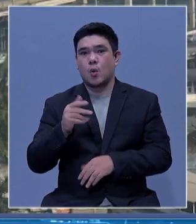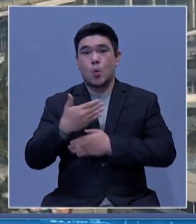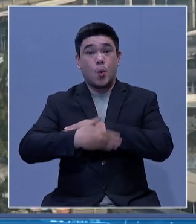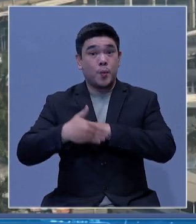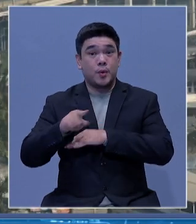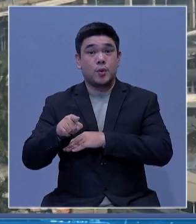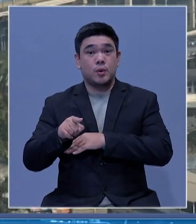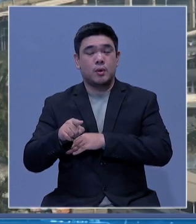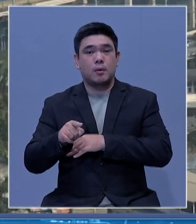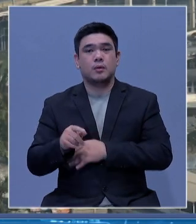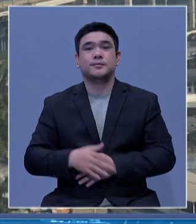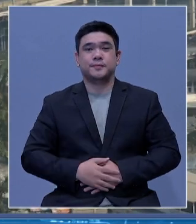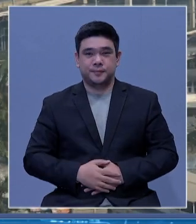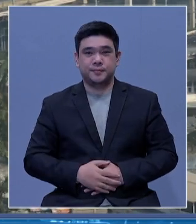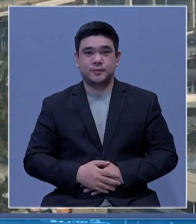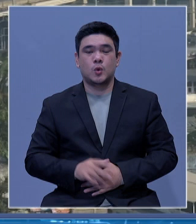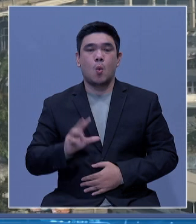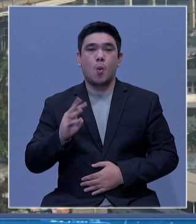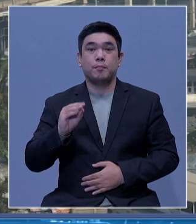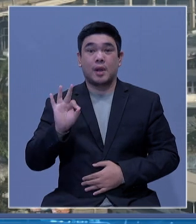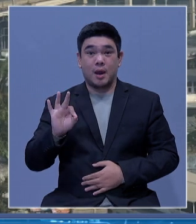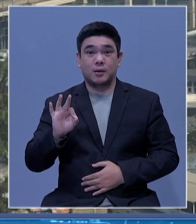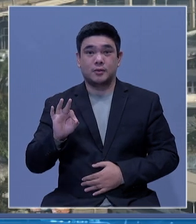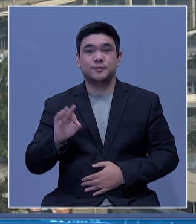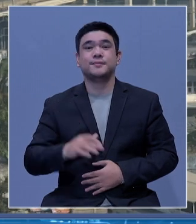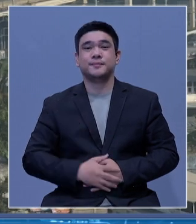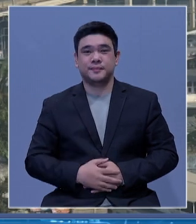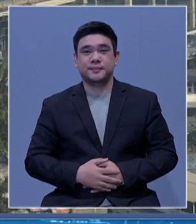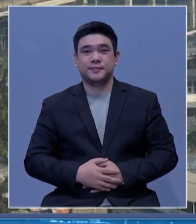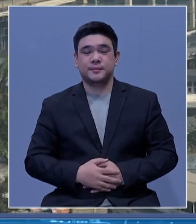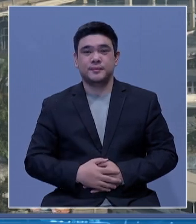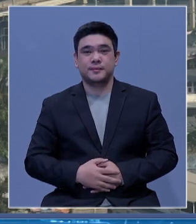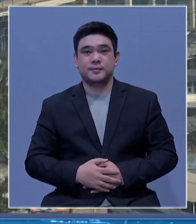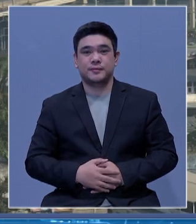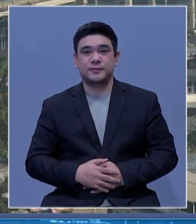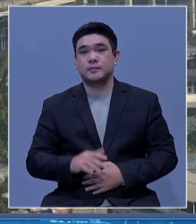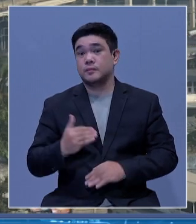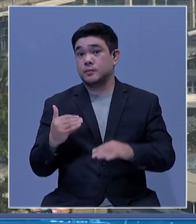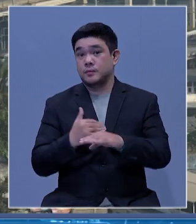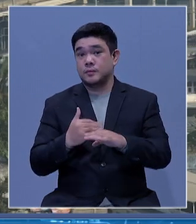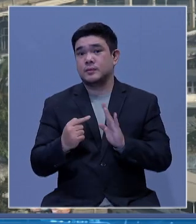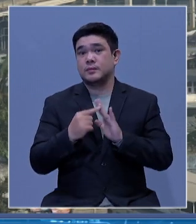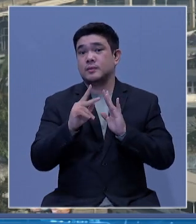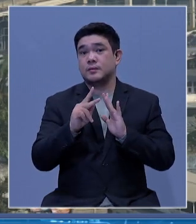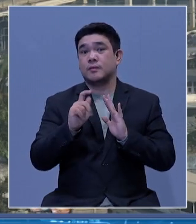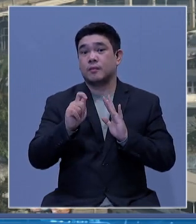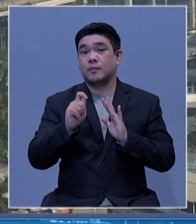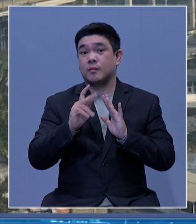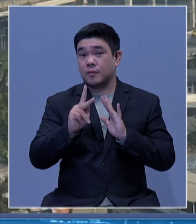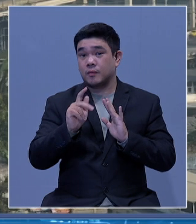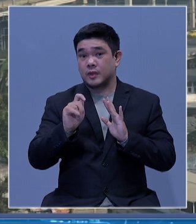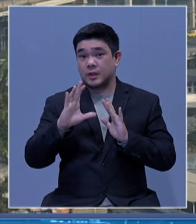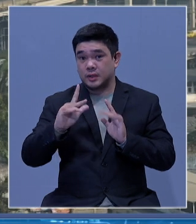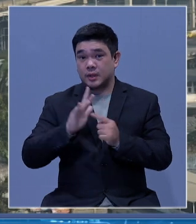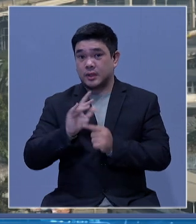ธนบุรี 5เขตบางกอกน้อย 69ไมโครกรัมต่อลูกลูกบาทเมตรแล้วก็ที่ริมถนนเอกชัยเขตบางบอน